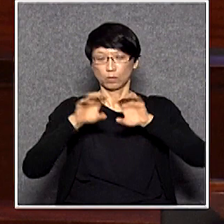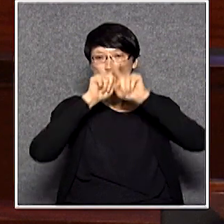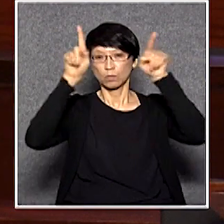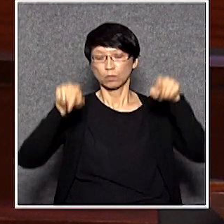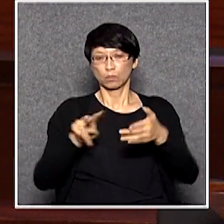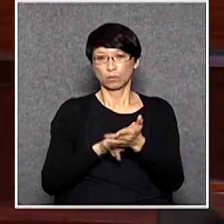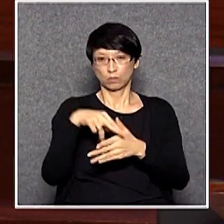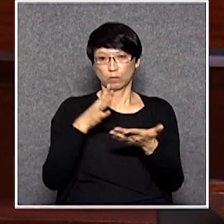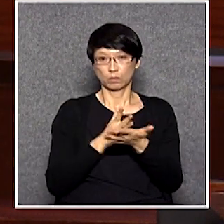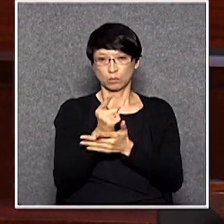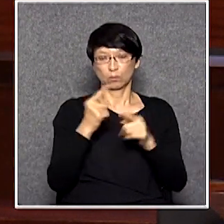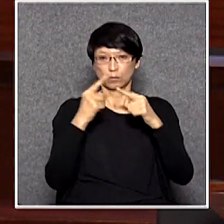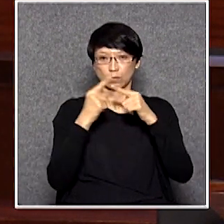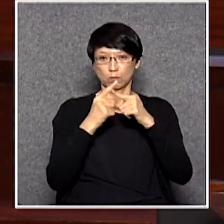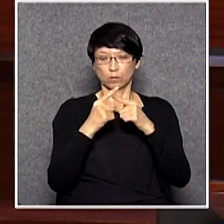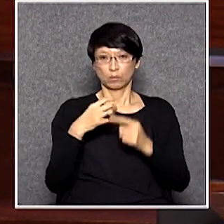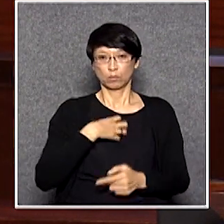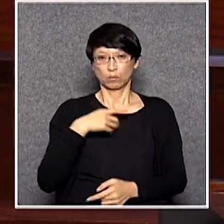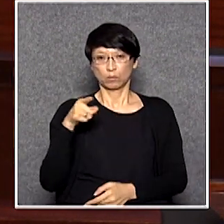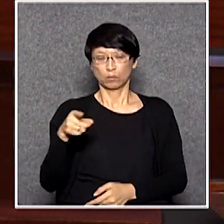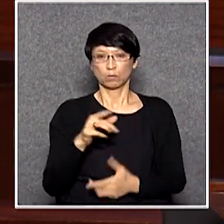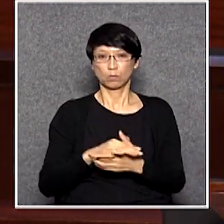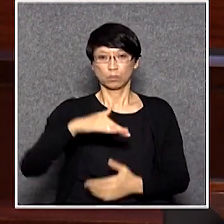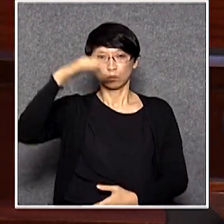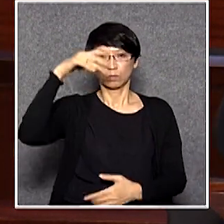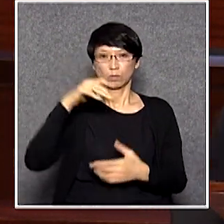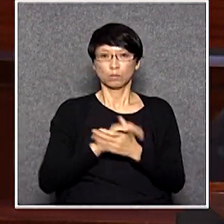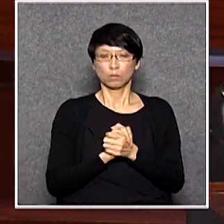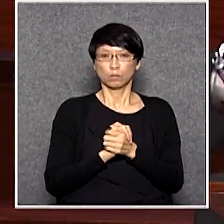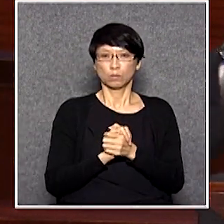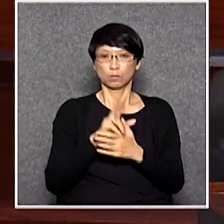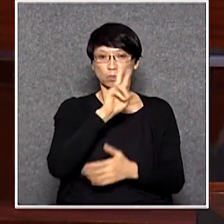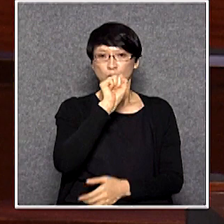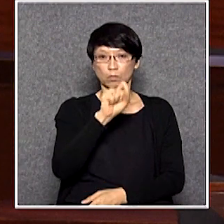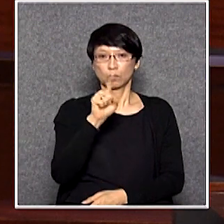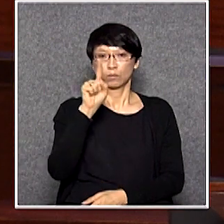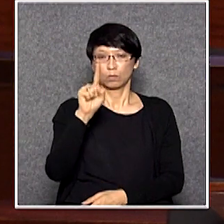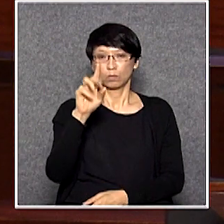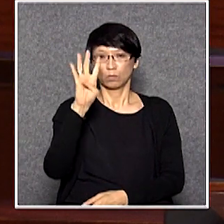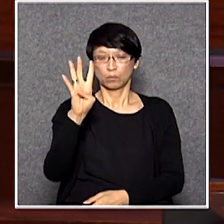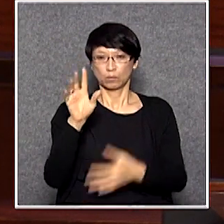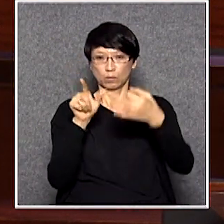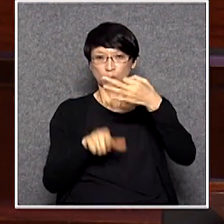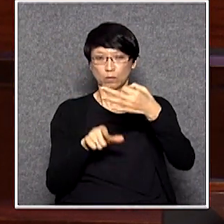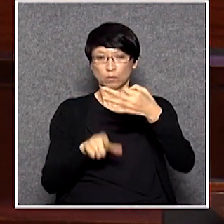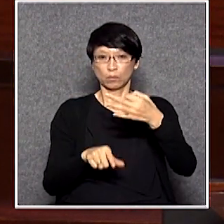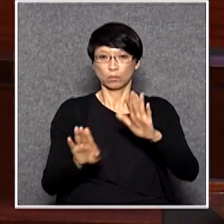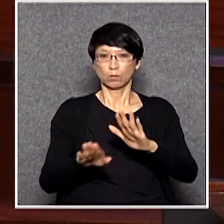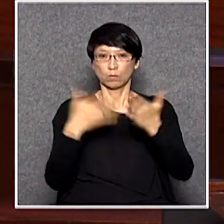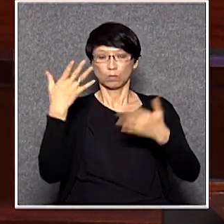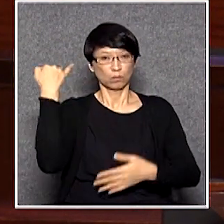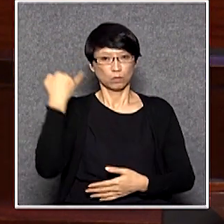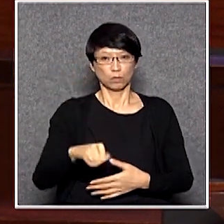認為高鐵會有三成機會沒辦法在2017年通車，造價就